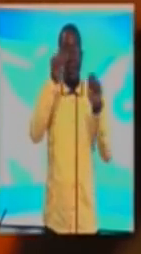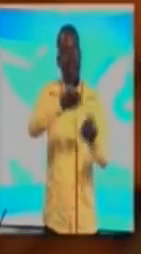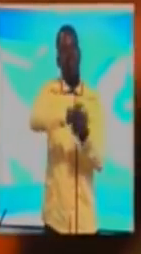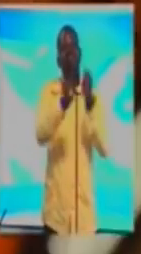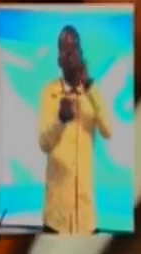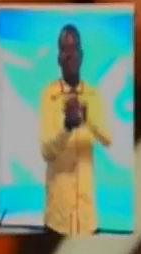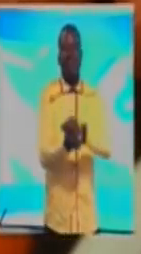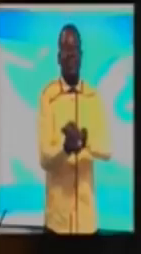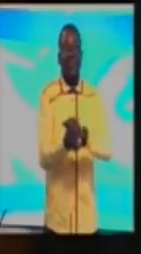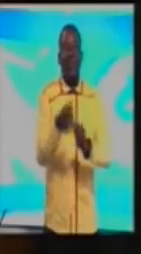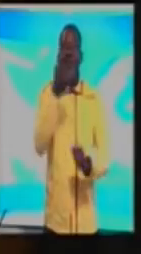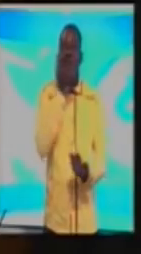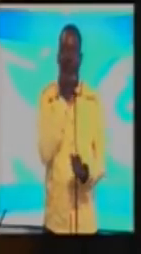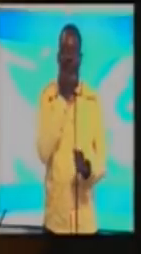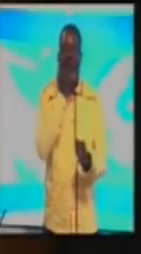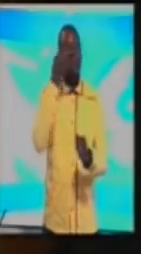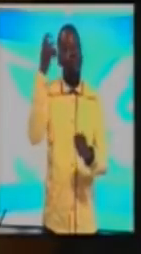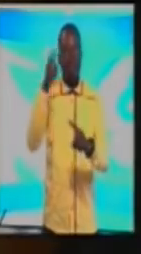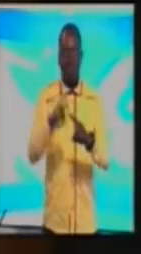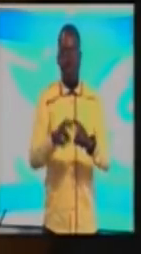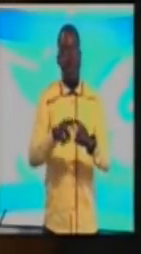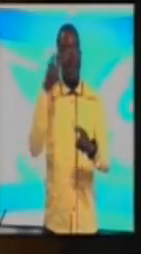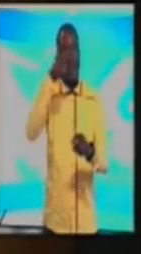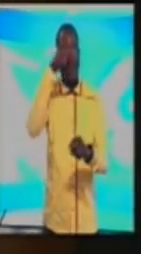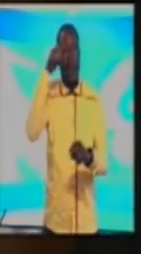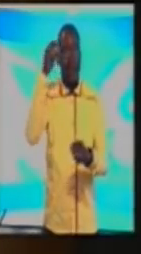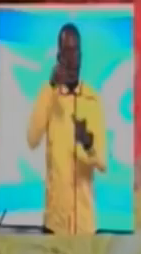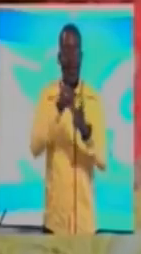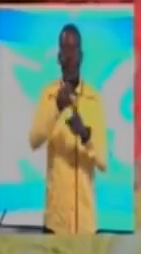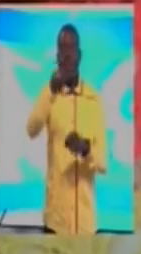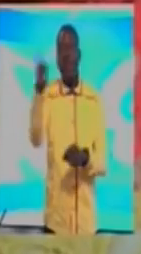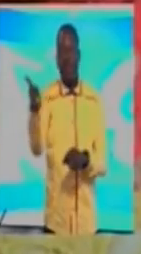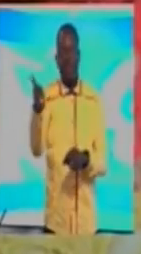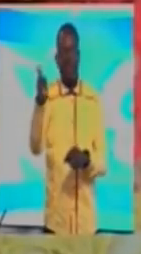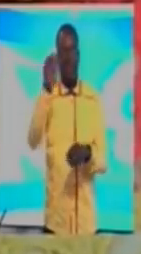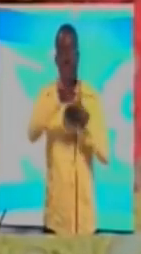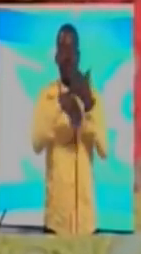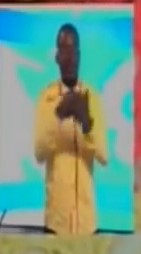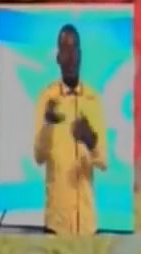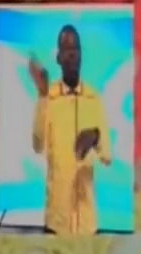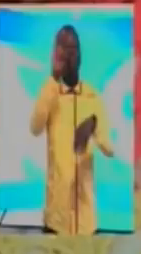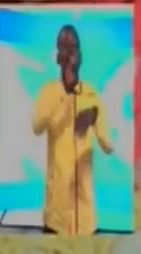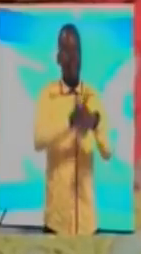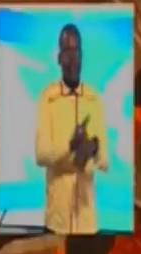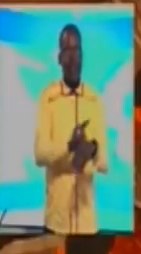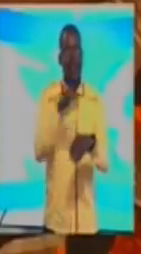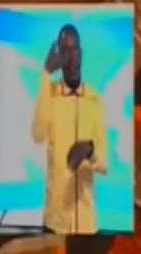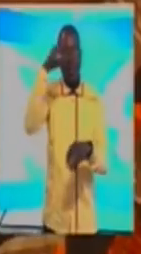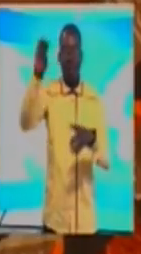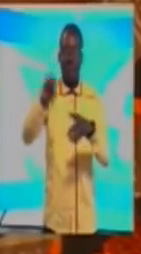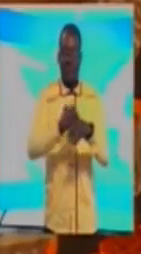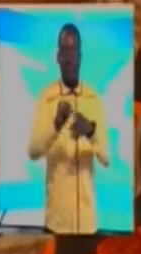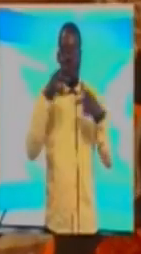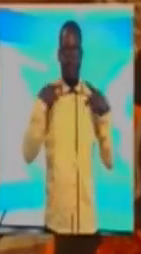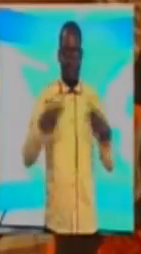relais. Faux ongles, faux cils, tatouages, bref, tout est disponible pour soigner le